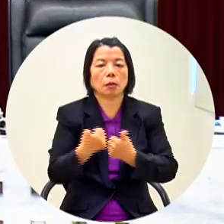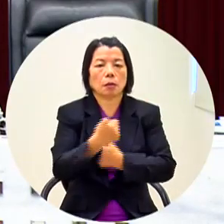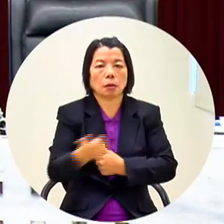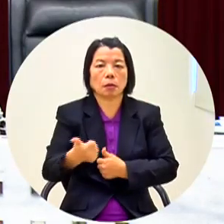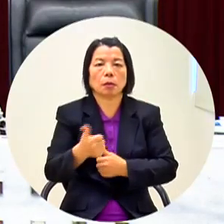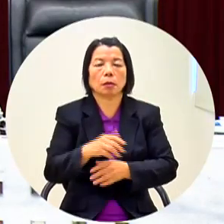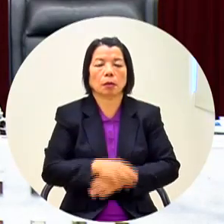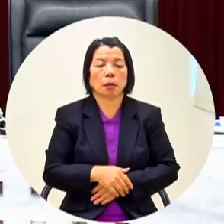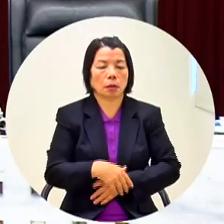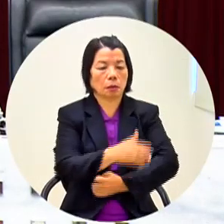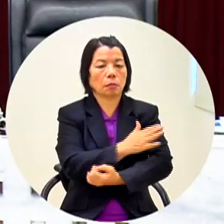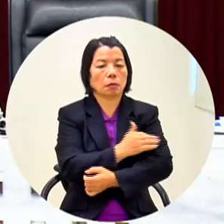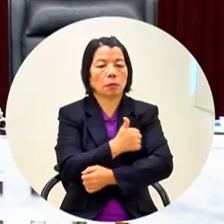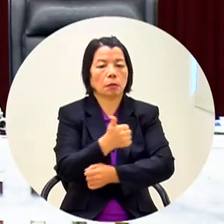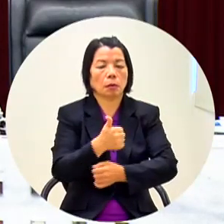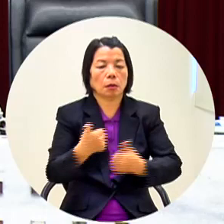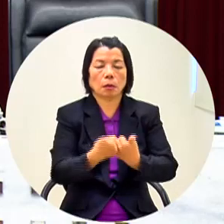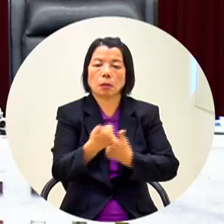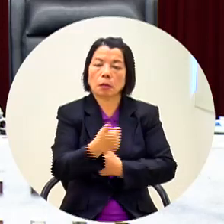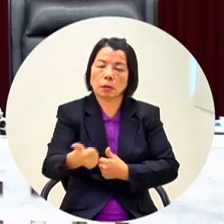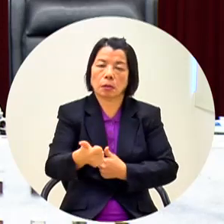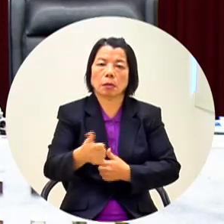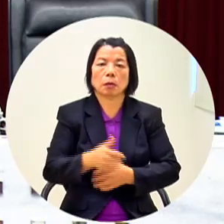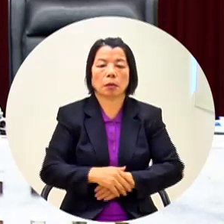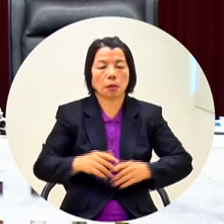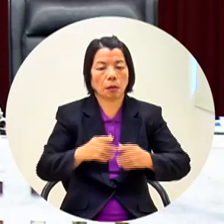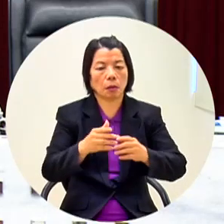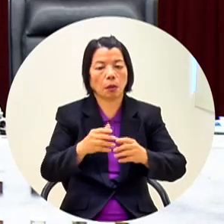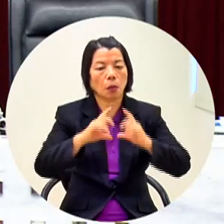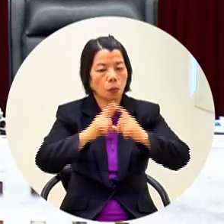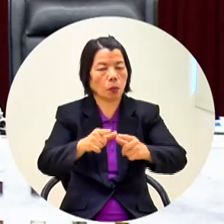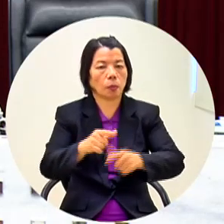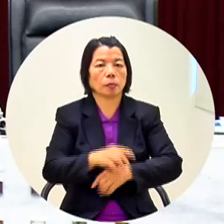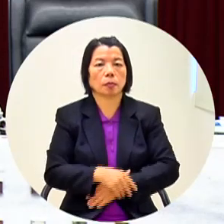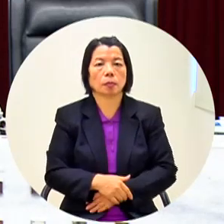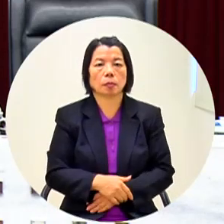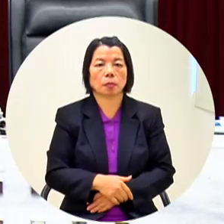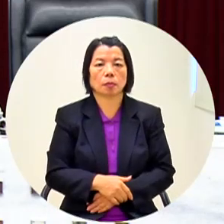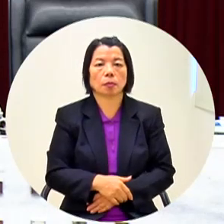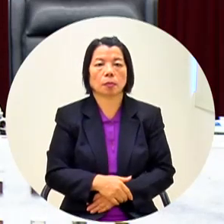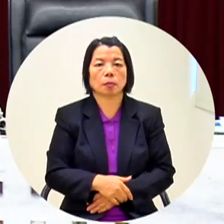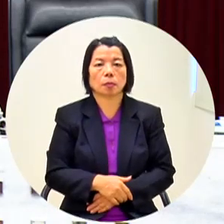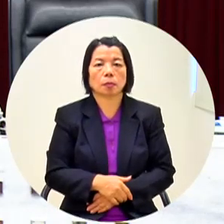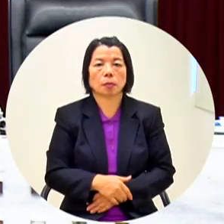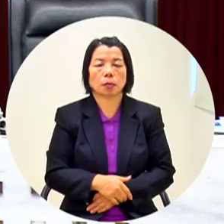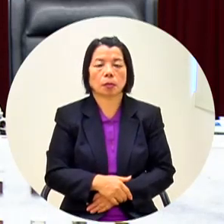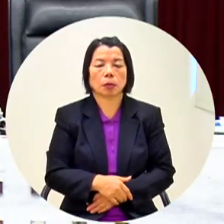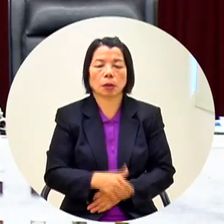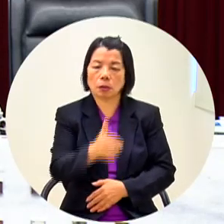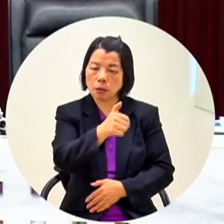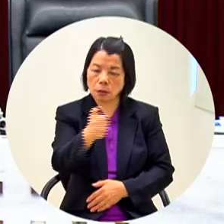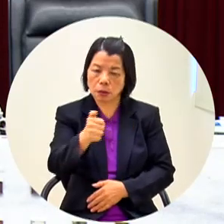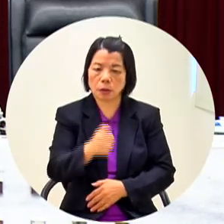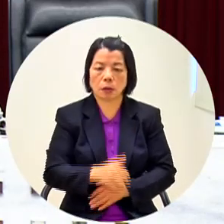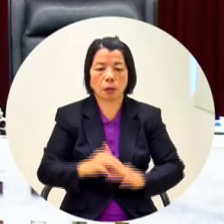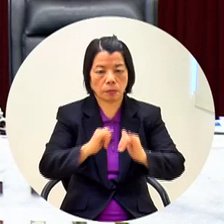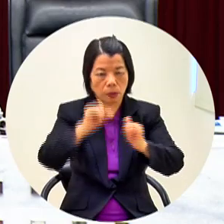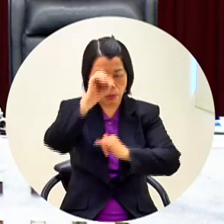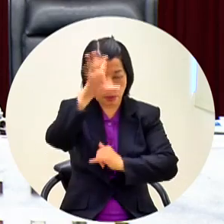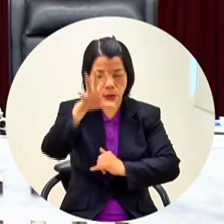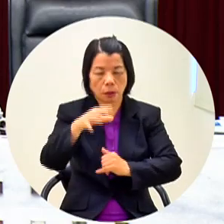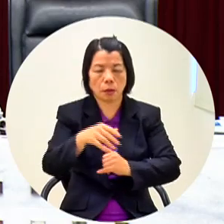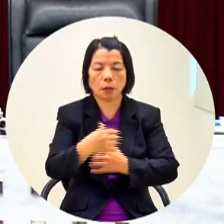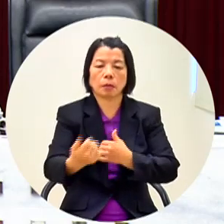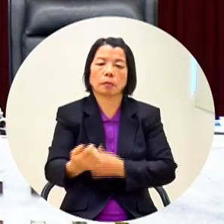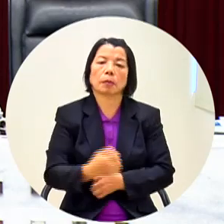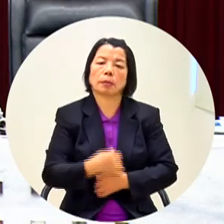的询问，请答询。 是不是愿意还市民三个道歉？ 非常感谢民进党党团的指